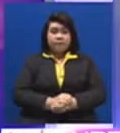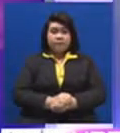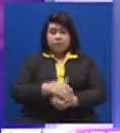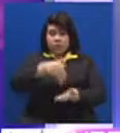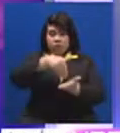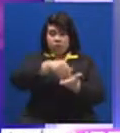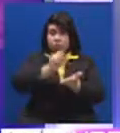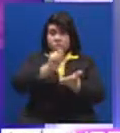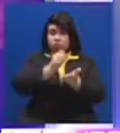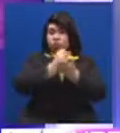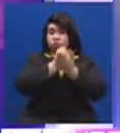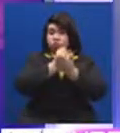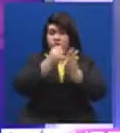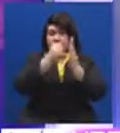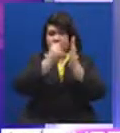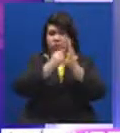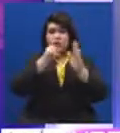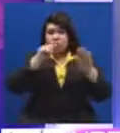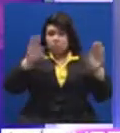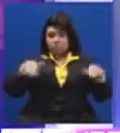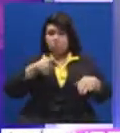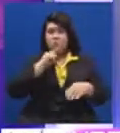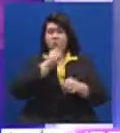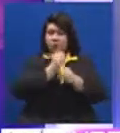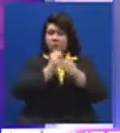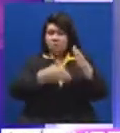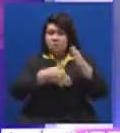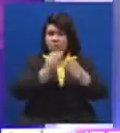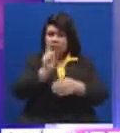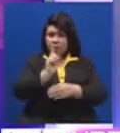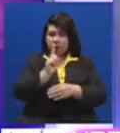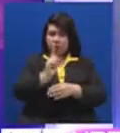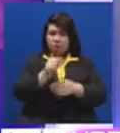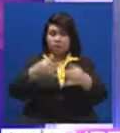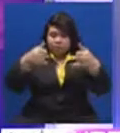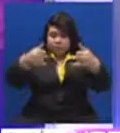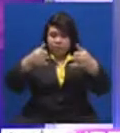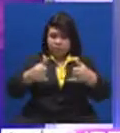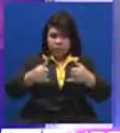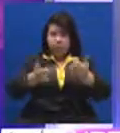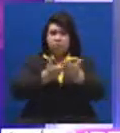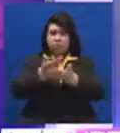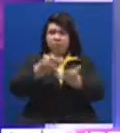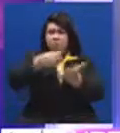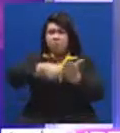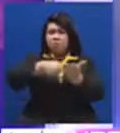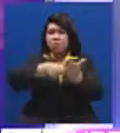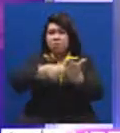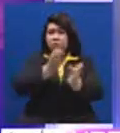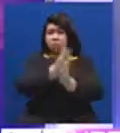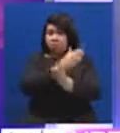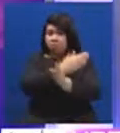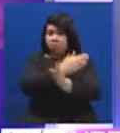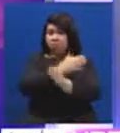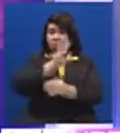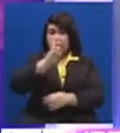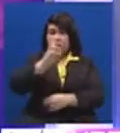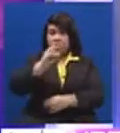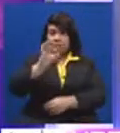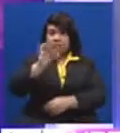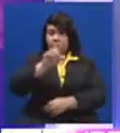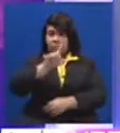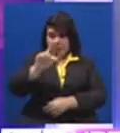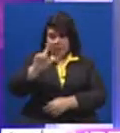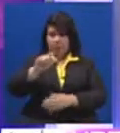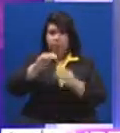ศูนย์ดำรงธรรมจังหวัดชัยนาทเปิดเผยผลสำเร็จในการเจรจาไกล่เกลี่ยและแก้ไขปัญหาหนี้นอกระบบจากมูลหนี้ที่สูงถึง69ล้านบ